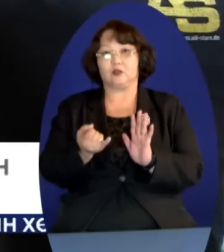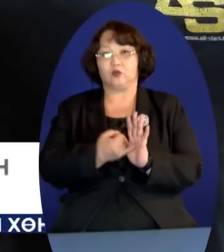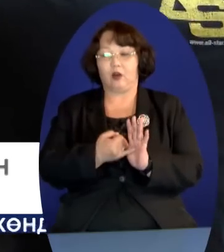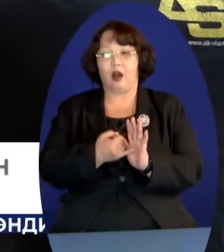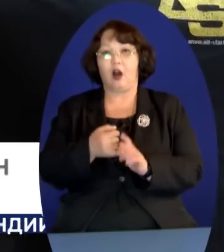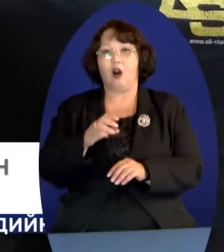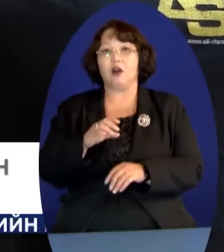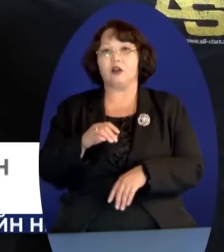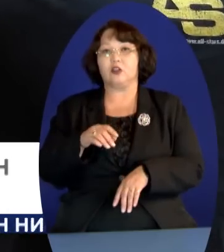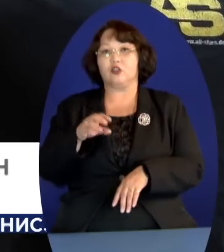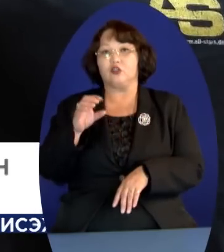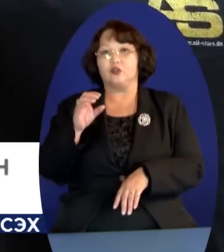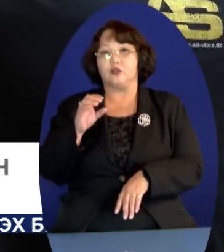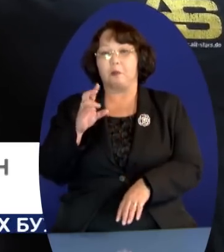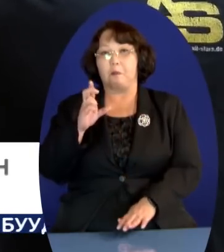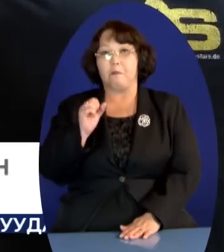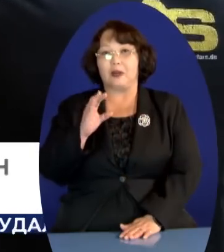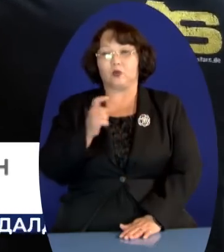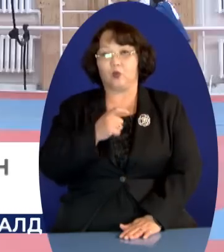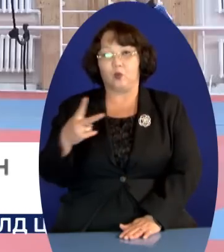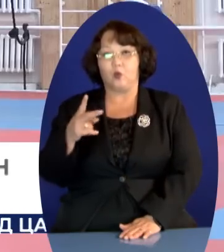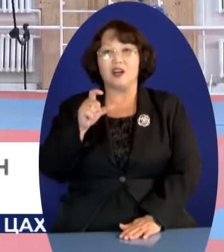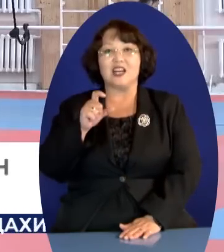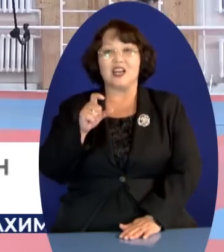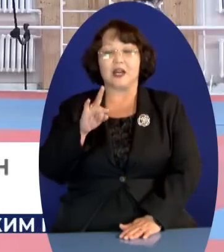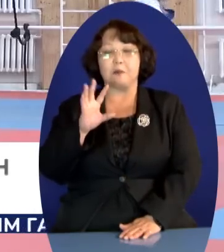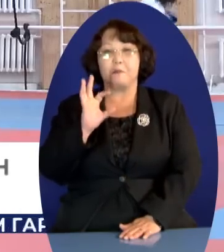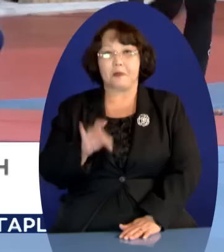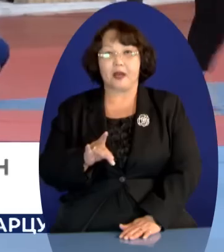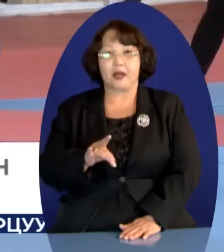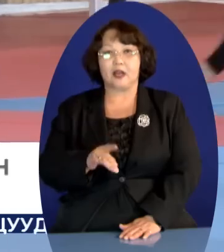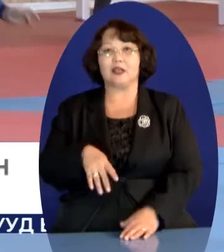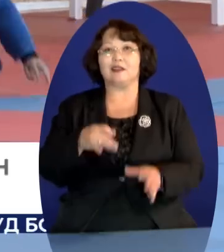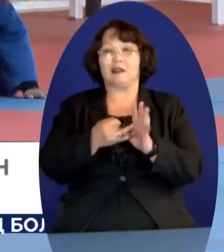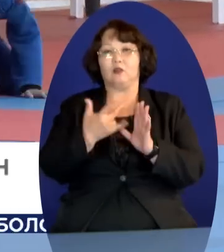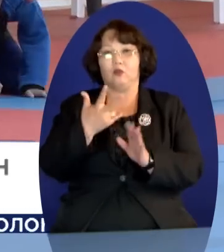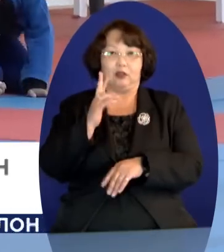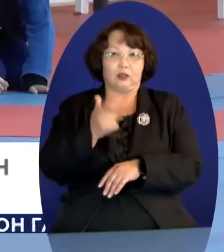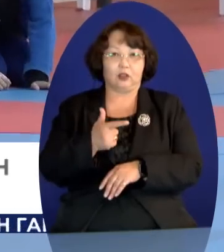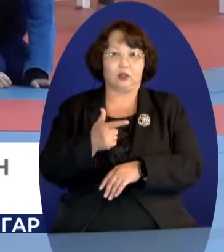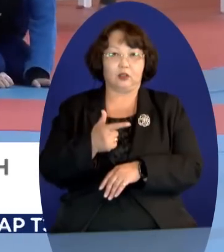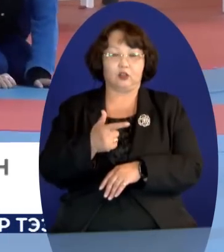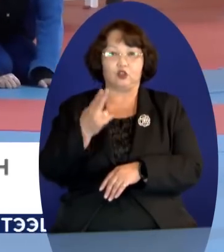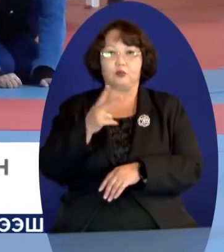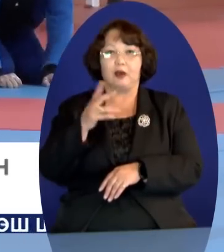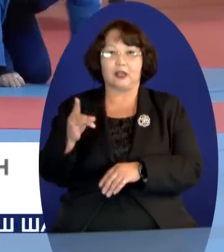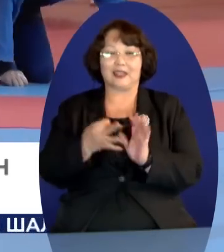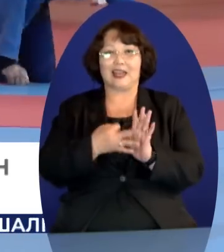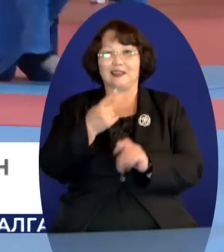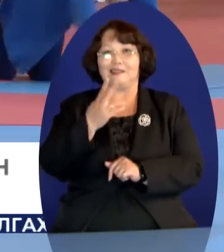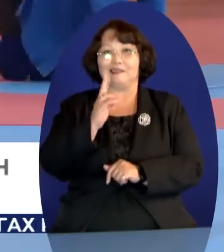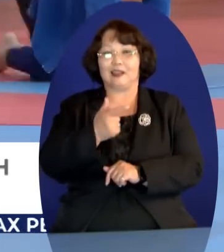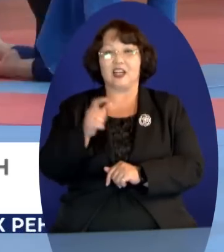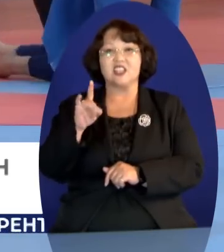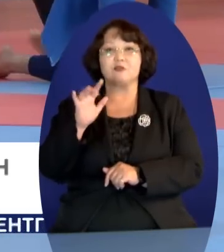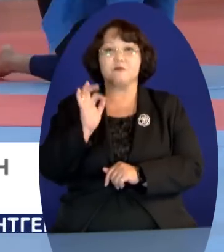ус хэмжээний мастер Яндам Хэрнэлэн Басхуу, Батогтхын Эрхэн Баяр 73 кг жинд Цэнд Очрын Цогтбаатар 81 кг жинд Бацаагийн